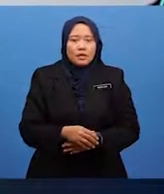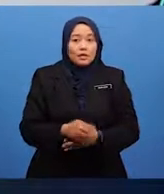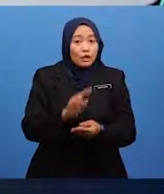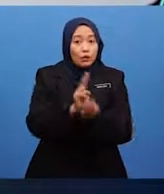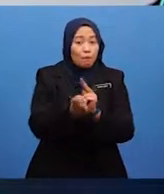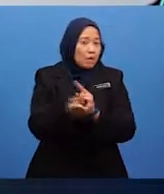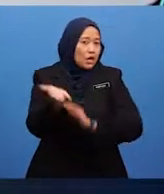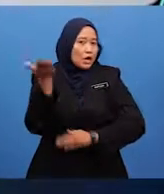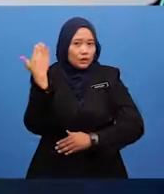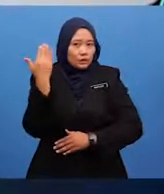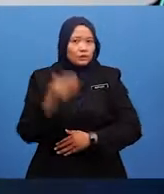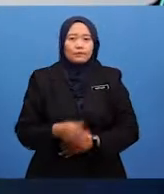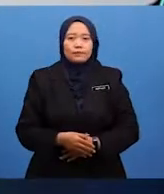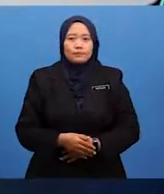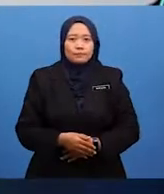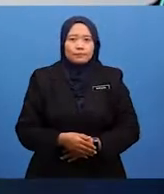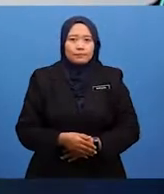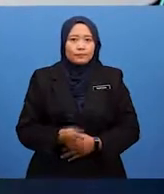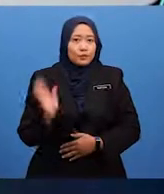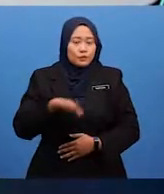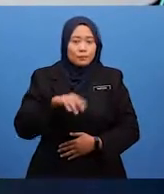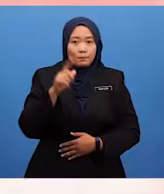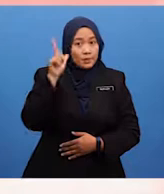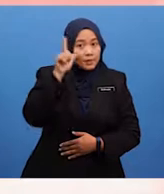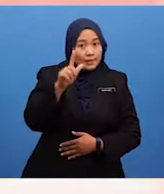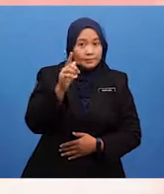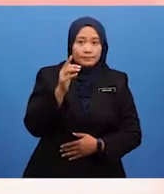betul memang sangat menarik kita saksikan